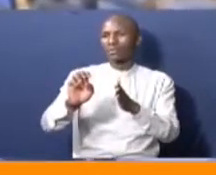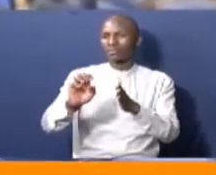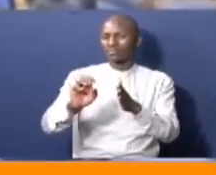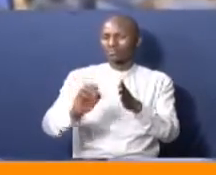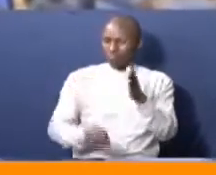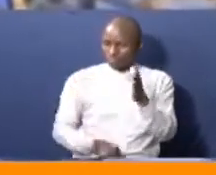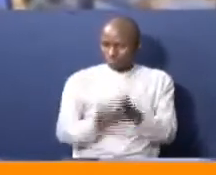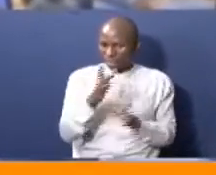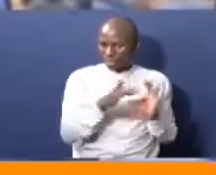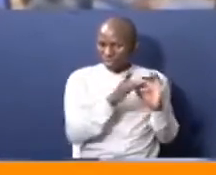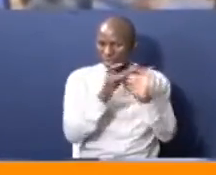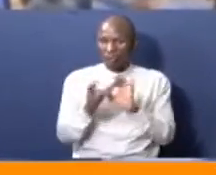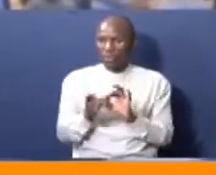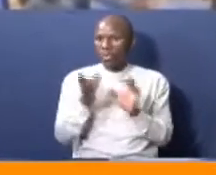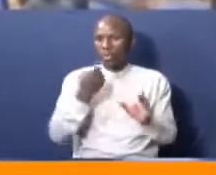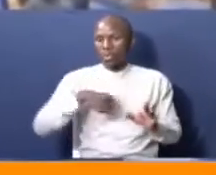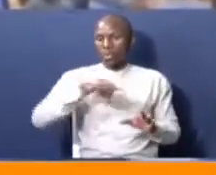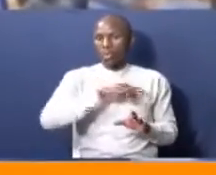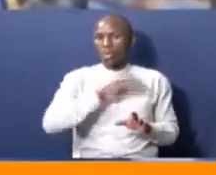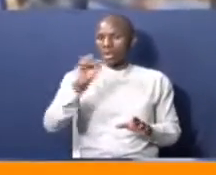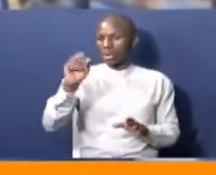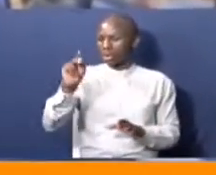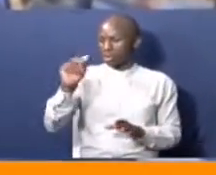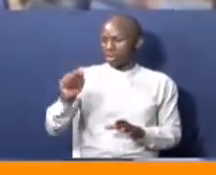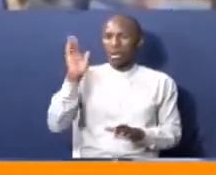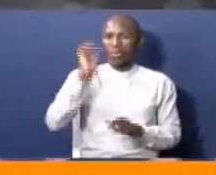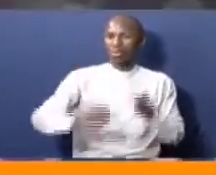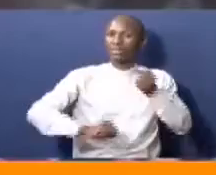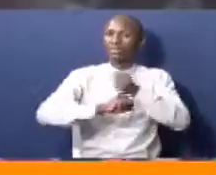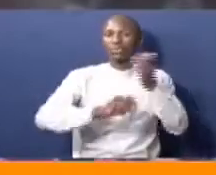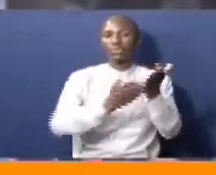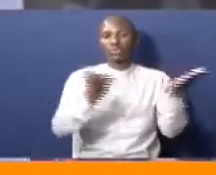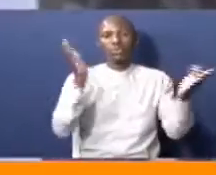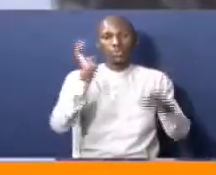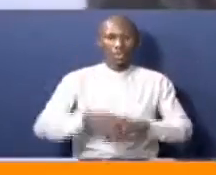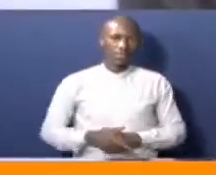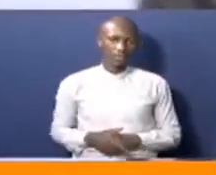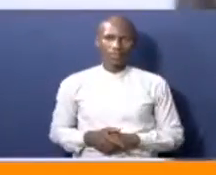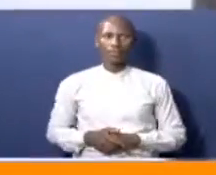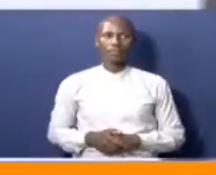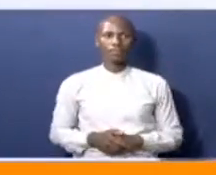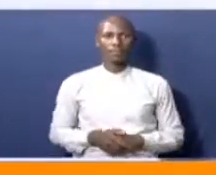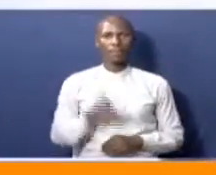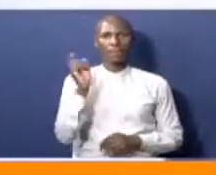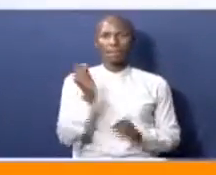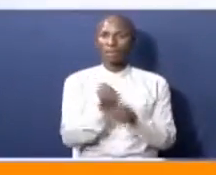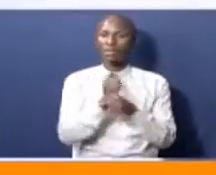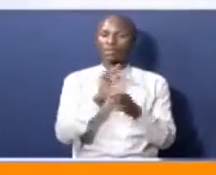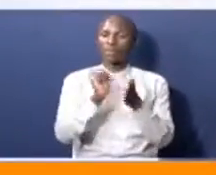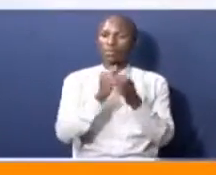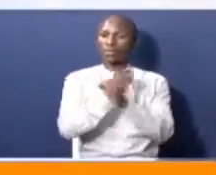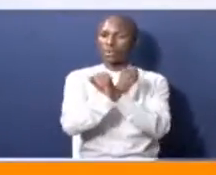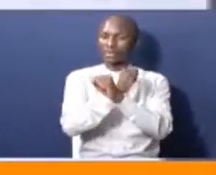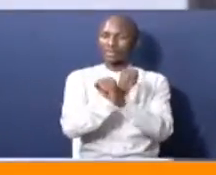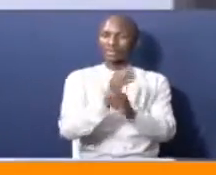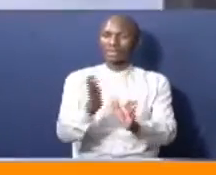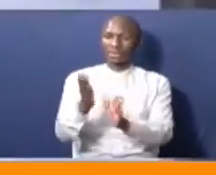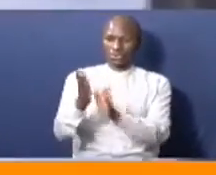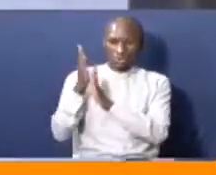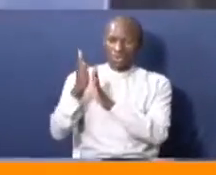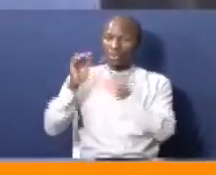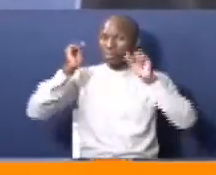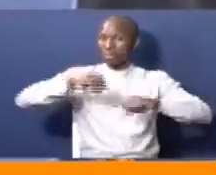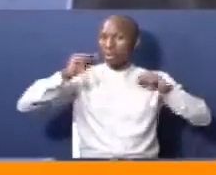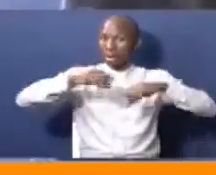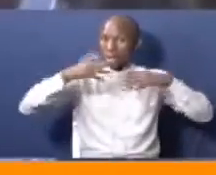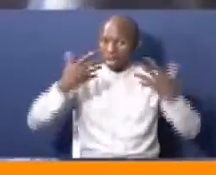Muunde cooperative na sisi wanaoka tutasimama na nyinyi. Tuhakikishe tunalinda usalama wetu ili